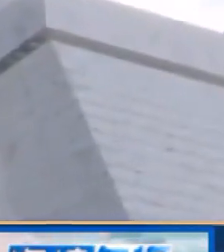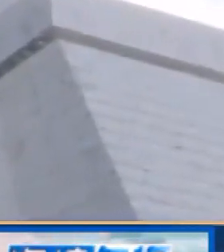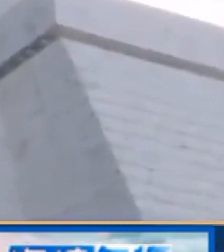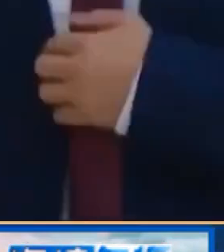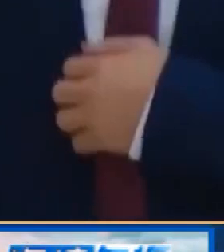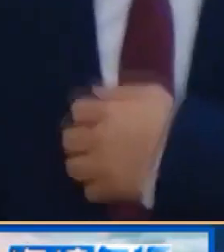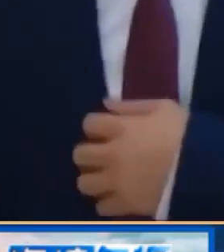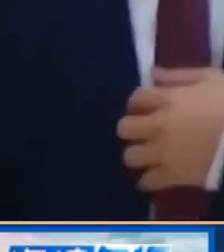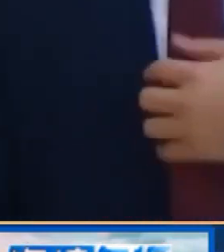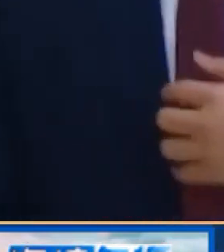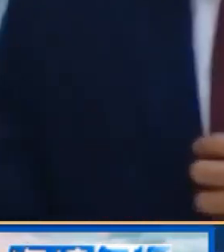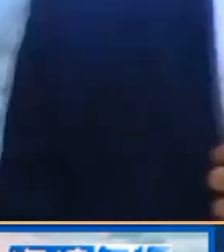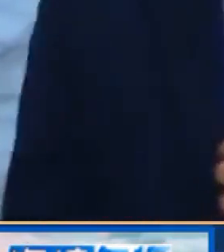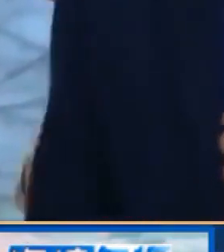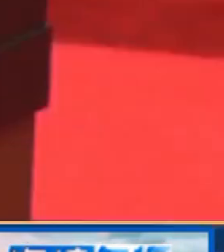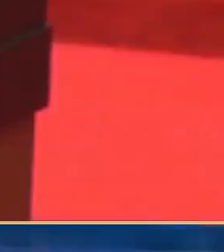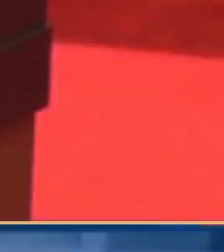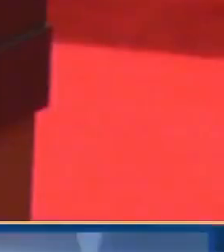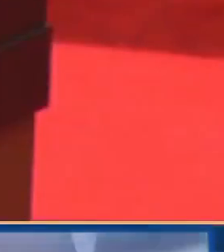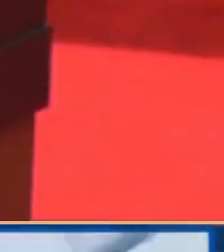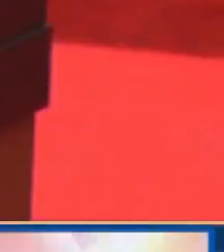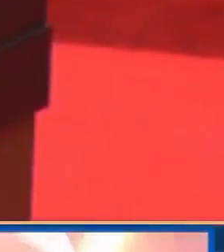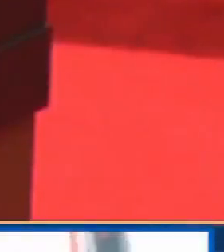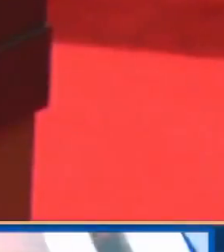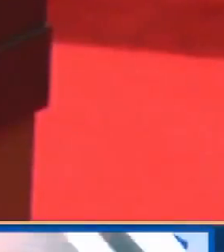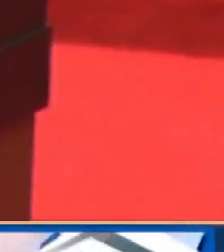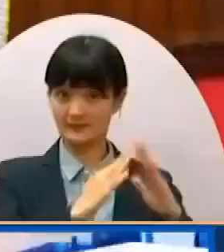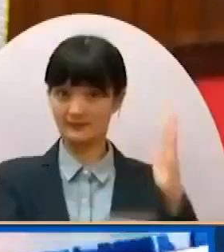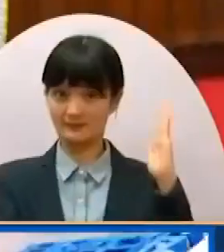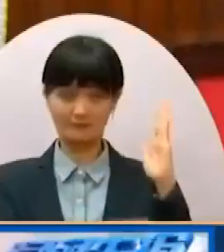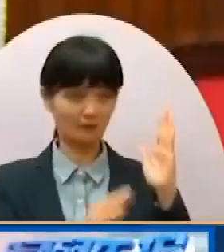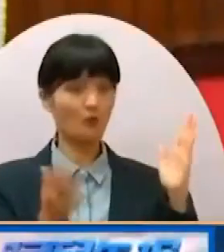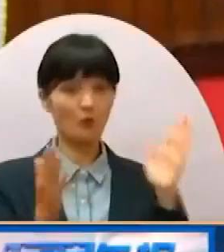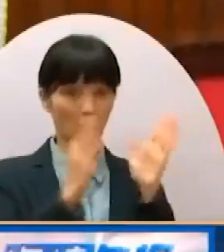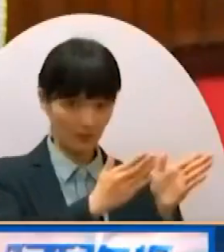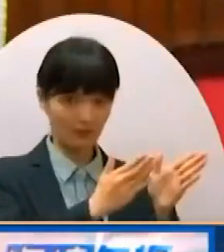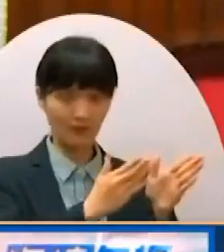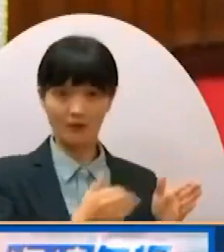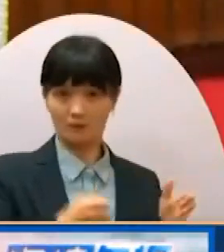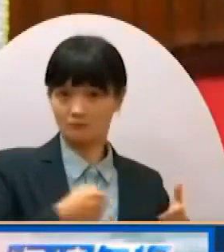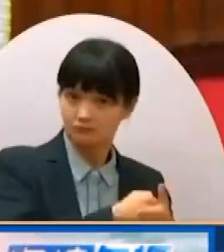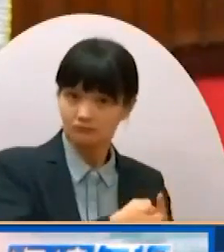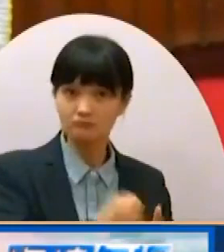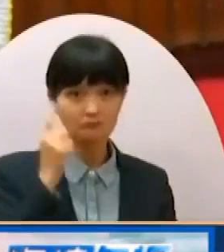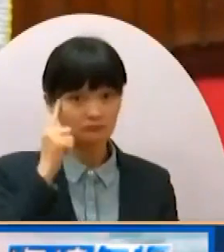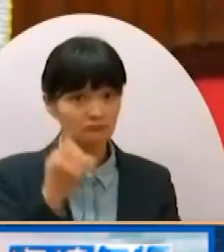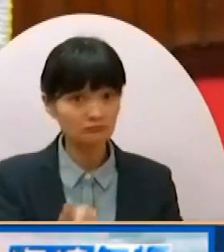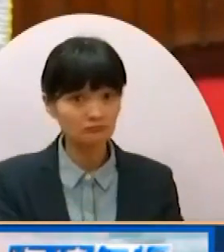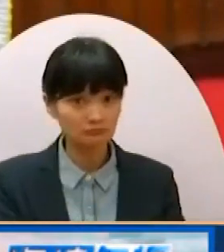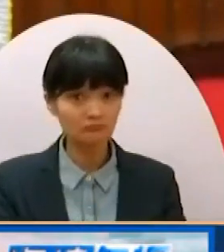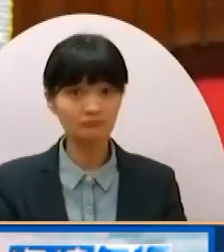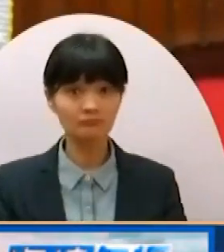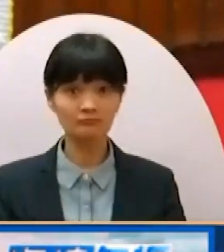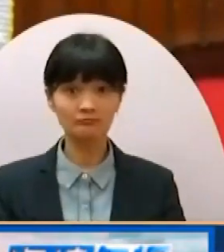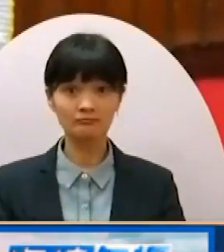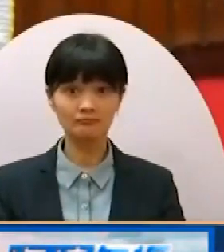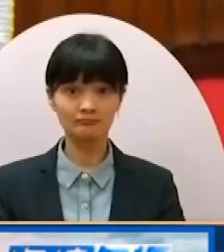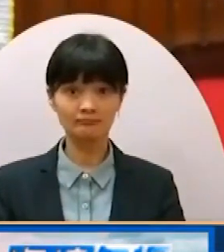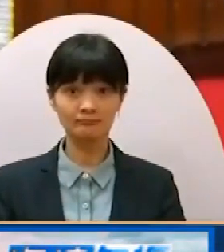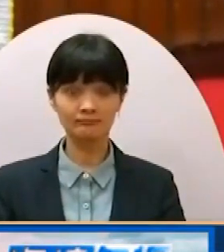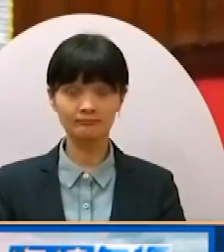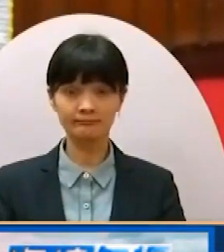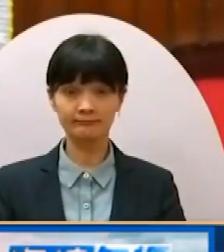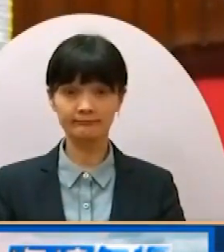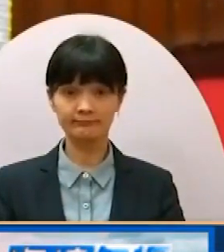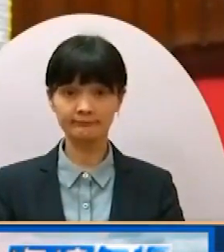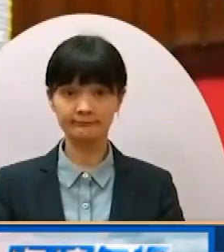步，而台行政机构负责人陈建仁也给了答案。 这一方面我们会来做整体的评估，而且我们那个刚才讲的